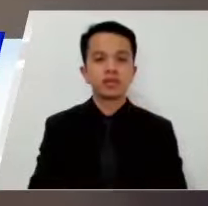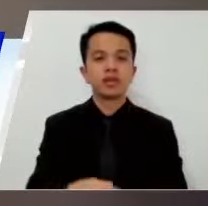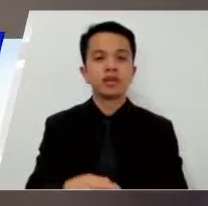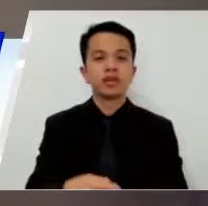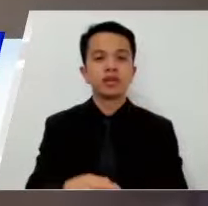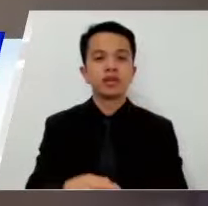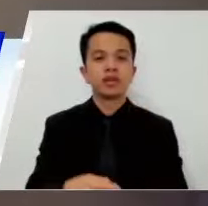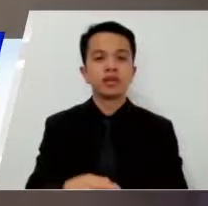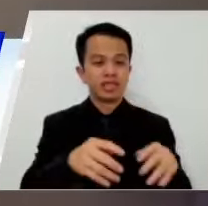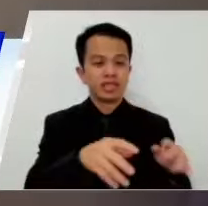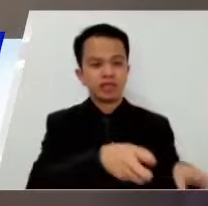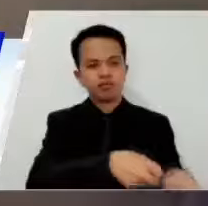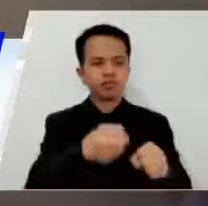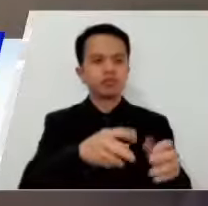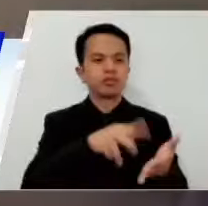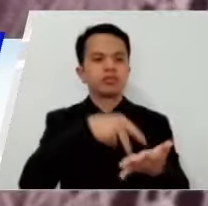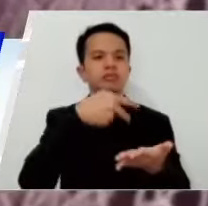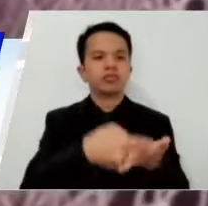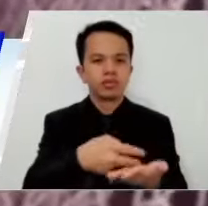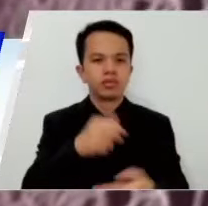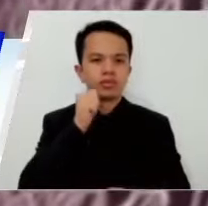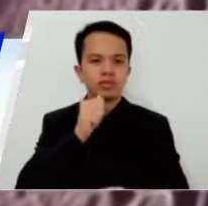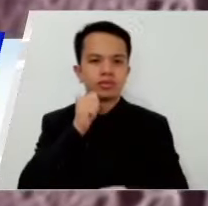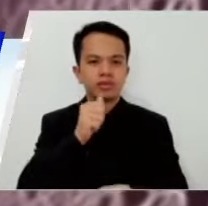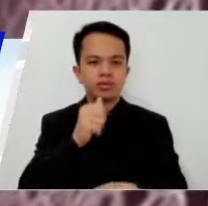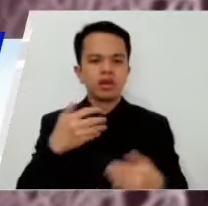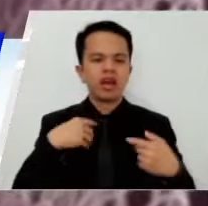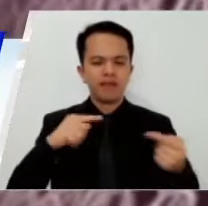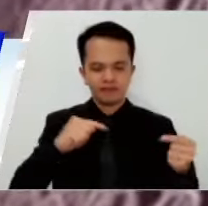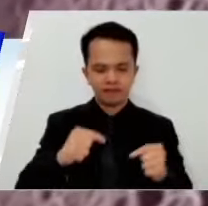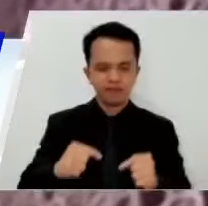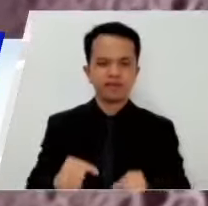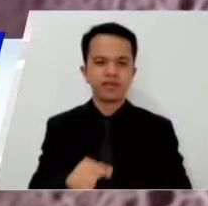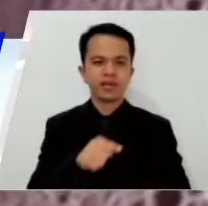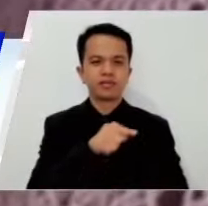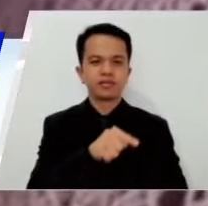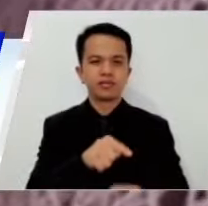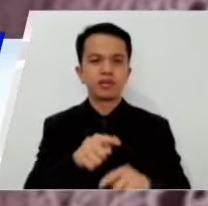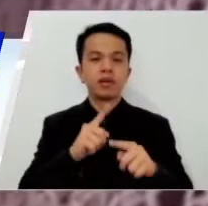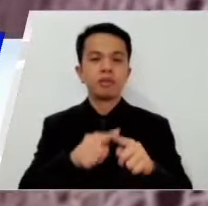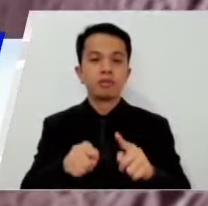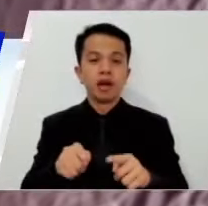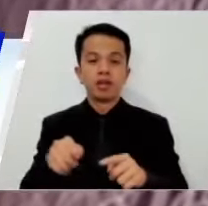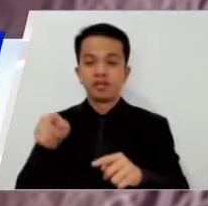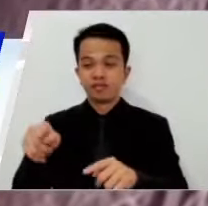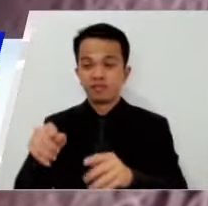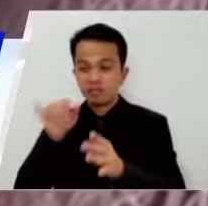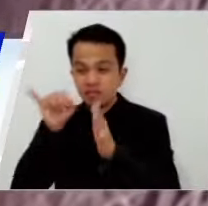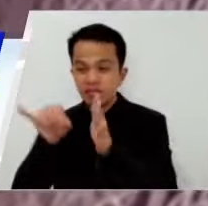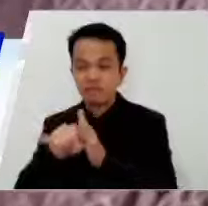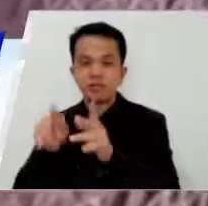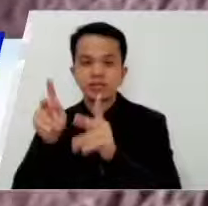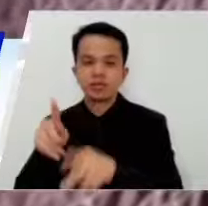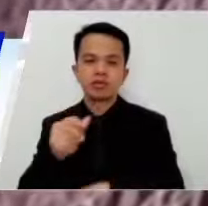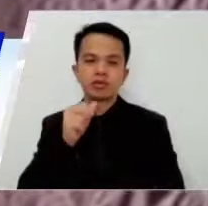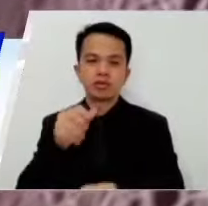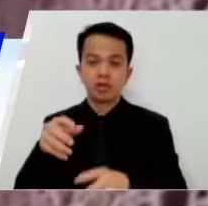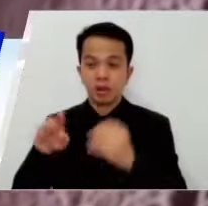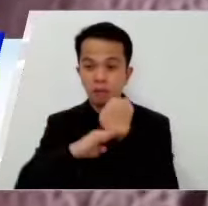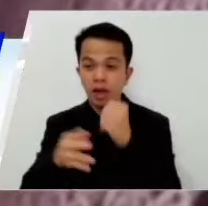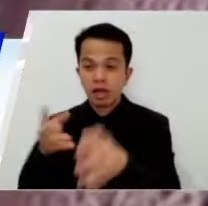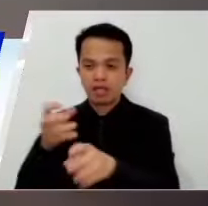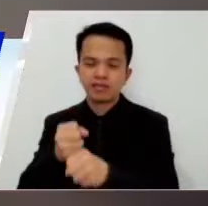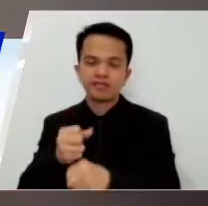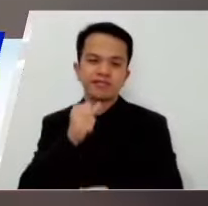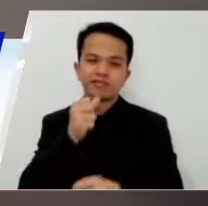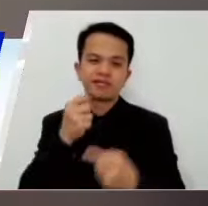pagkakahatak. Nagtamo na magalos sa katawan ng biktima pero hindi nakuha ang kanyang bag. Patuloy pang hinahanap ang